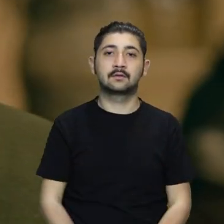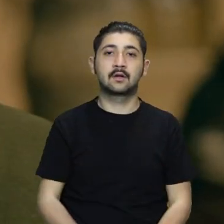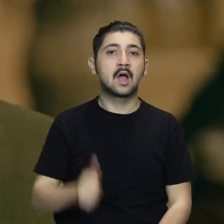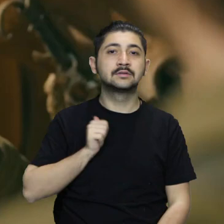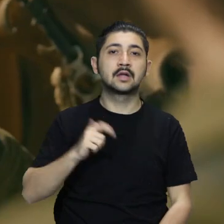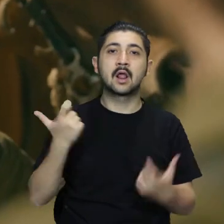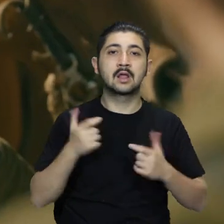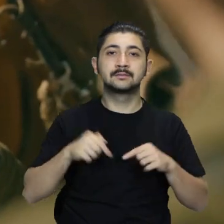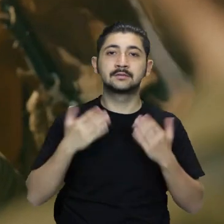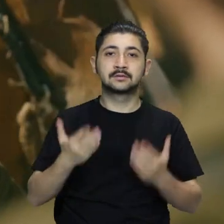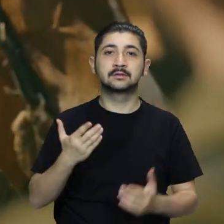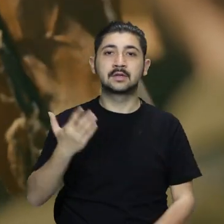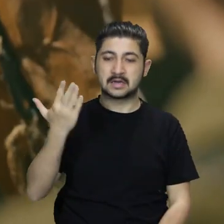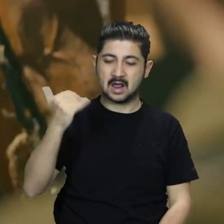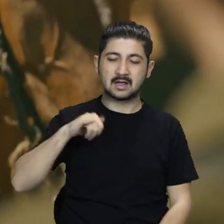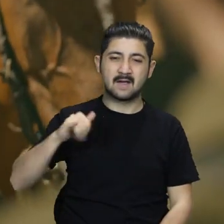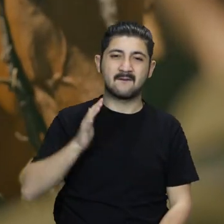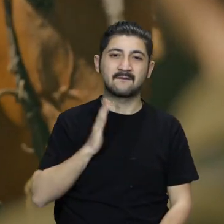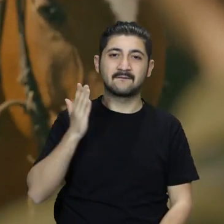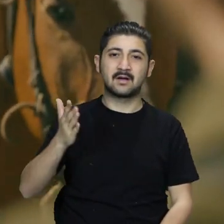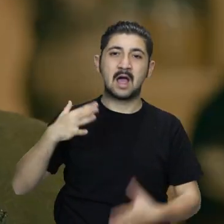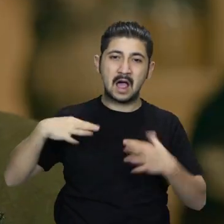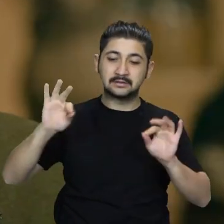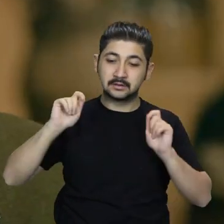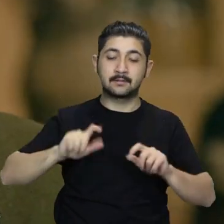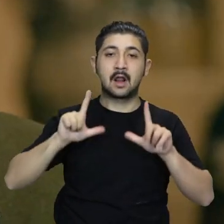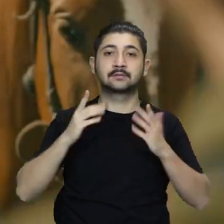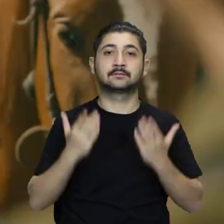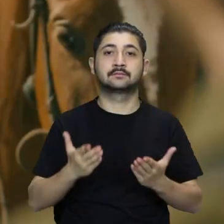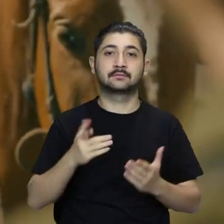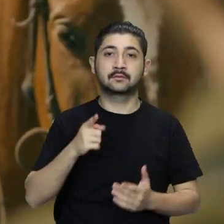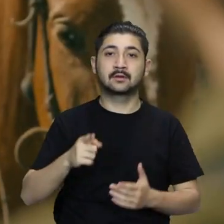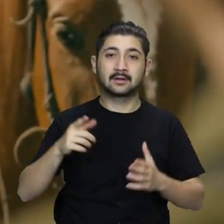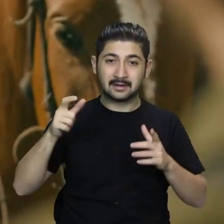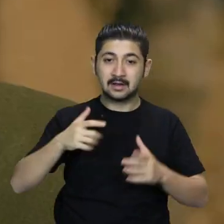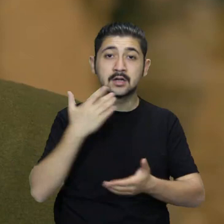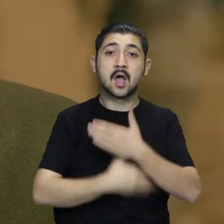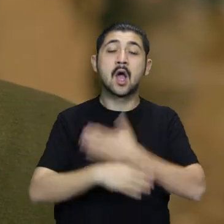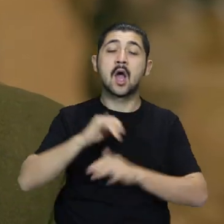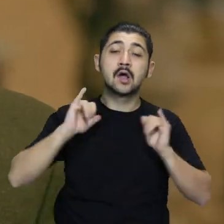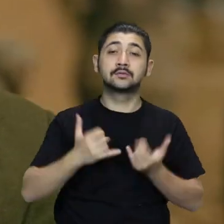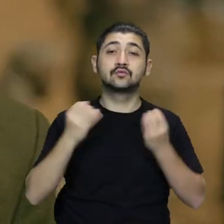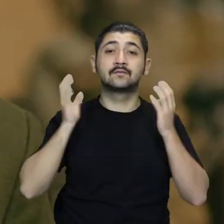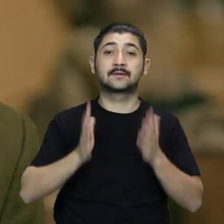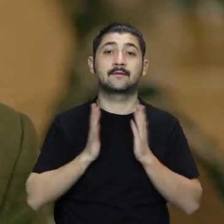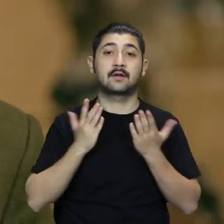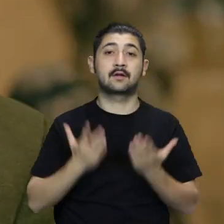Ordu nerede şimdi? Gelmeleri çok sürmez. Hazırlık yapmak lazım. Alabildiğimiz yaralımız var.